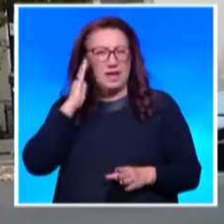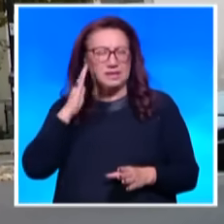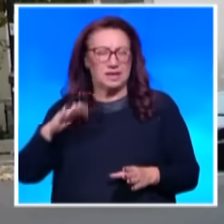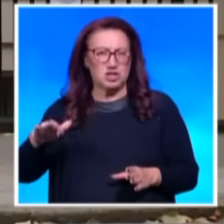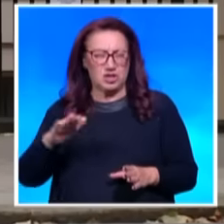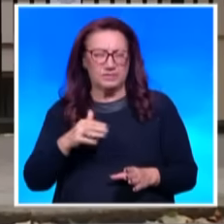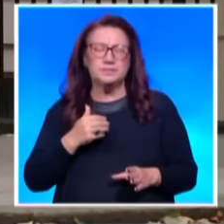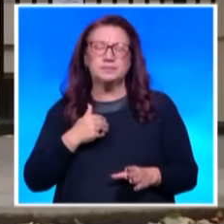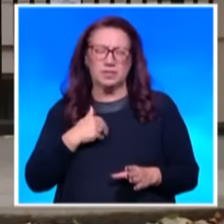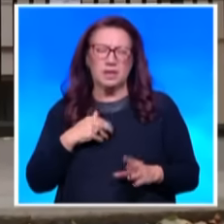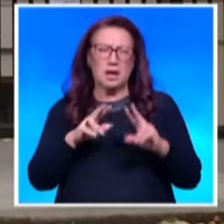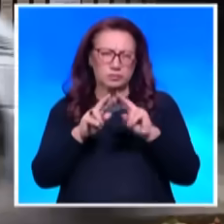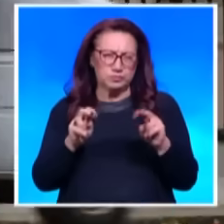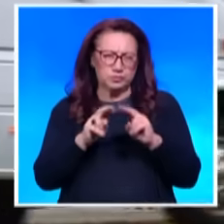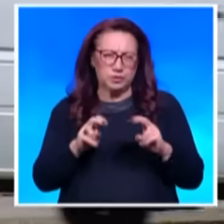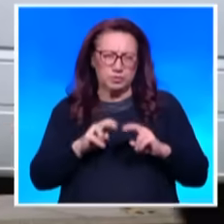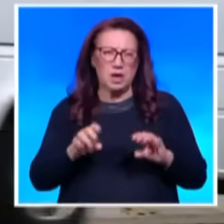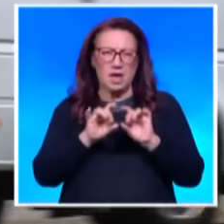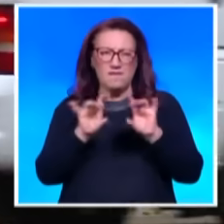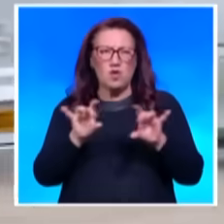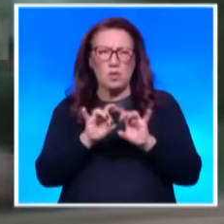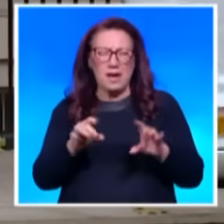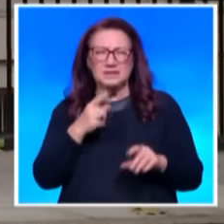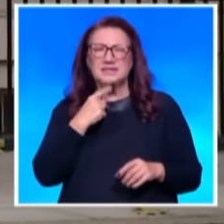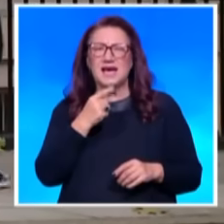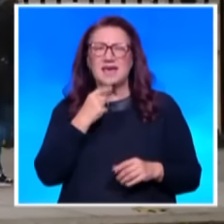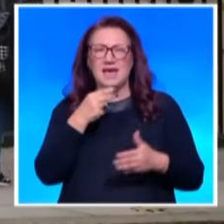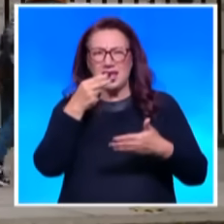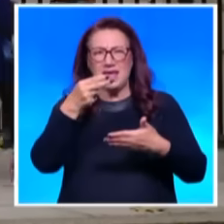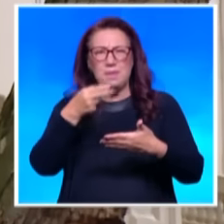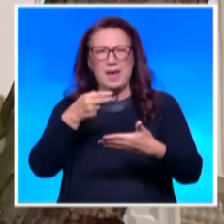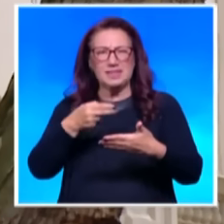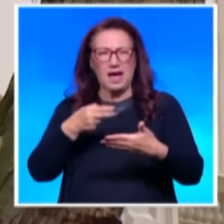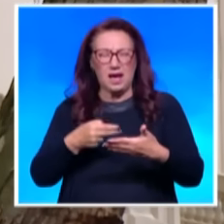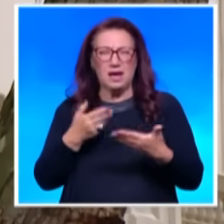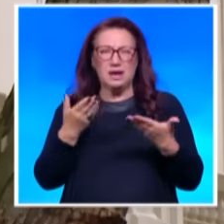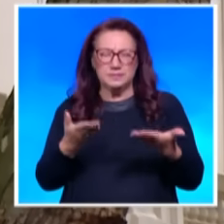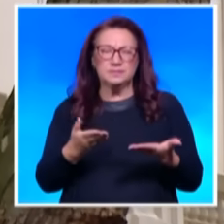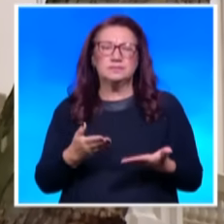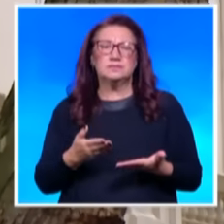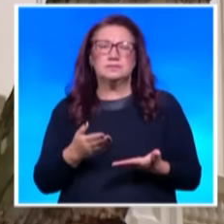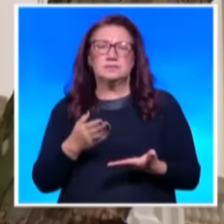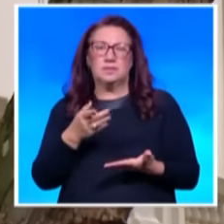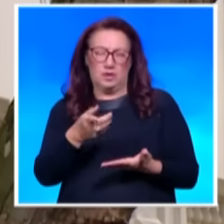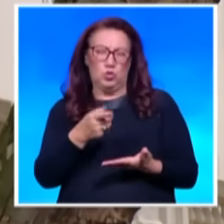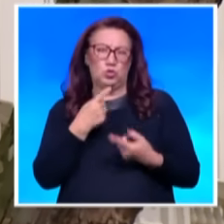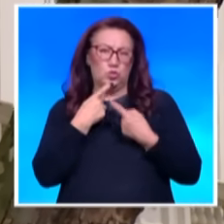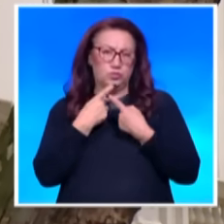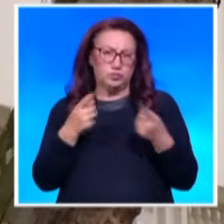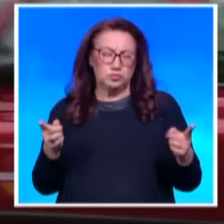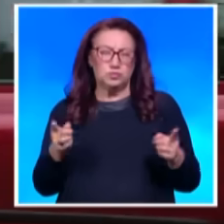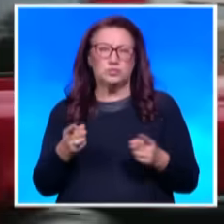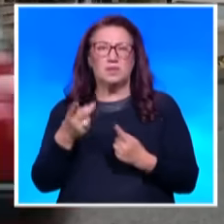информационните масиви на посолството имената, които фигурират в медиите, на какво